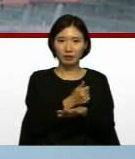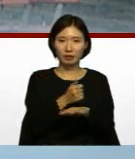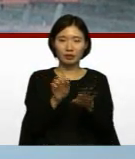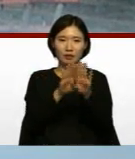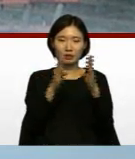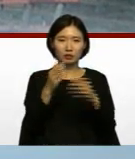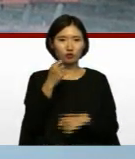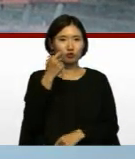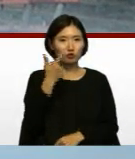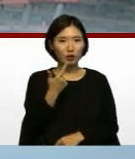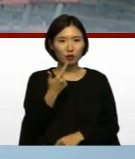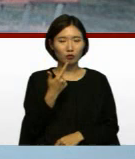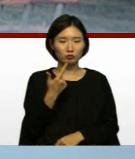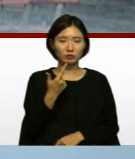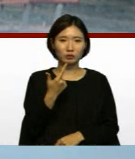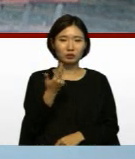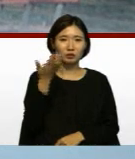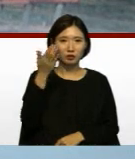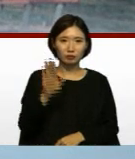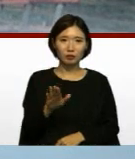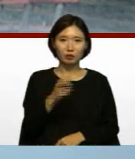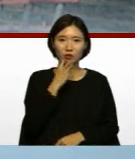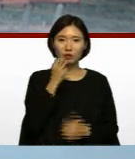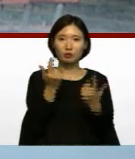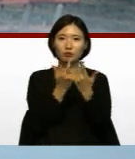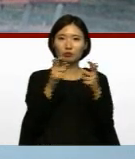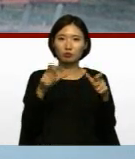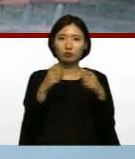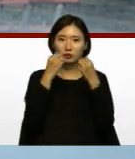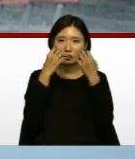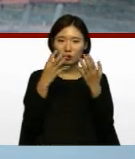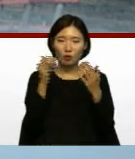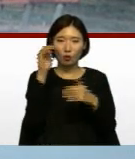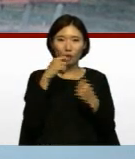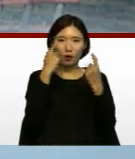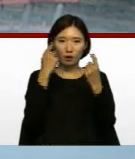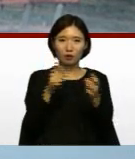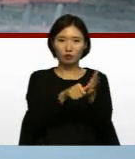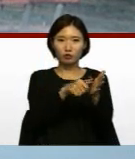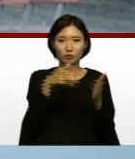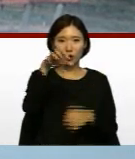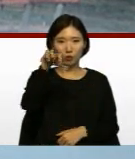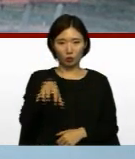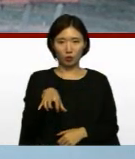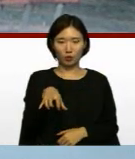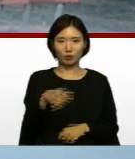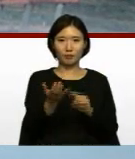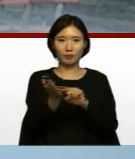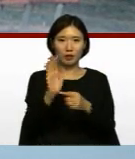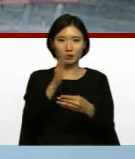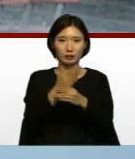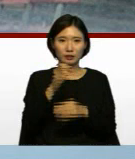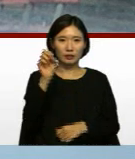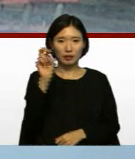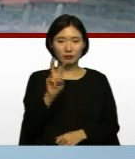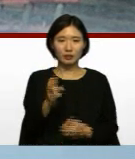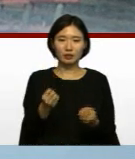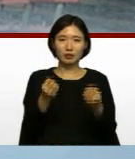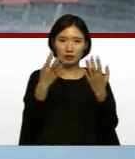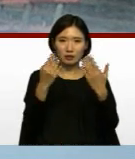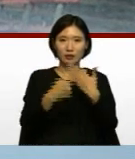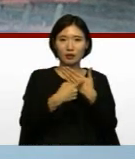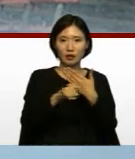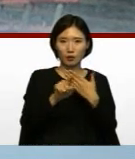6개월이란 짧은 기간에도 불구하고 경기 북부의 새로운 관광 명소로 떠오르고 있는 건데요. 깜짝 이벤트로 야외 음악회가